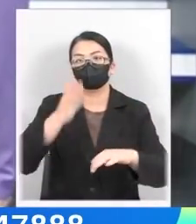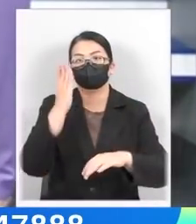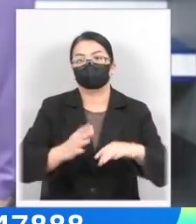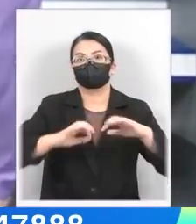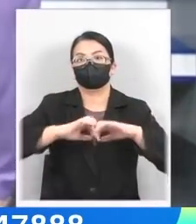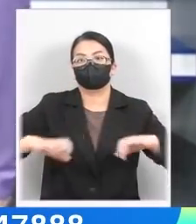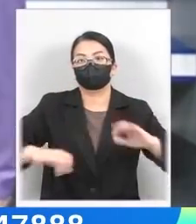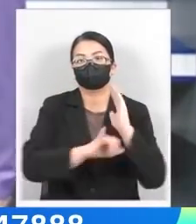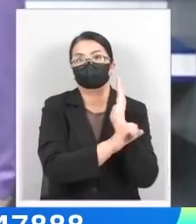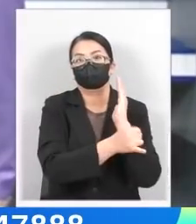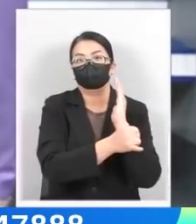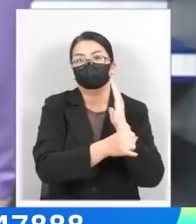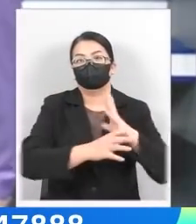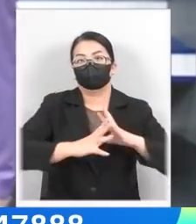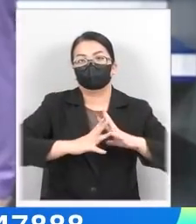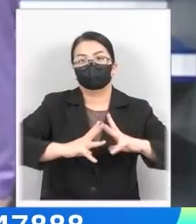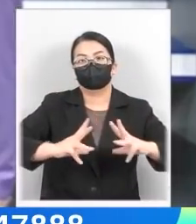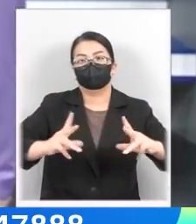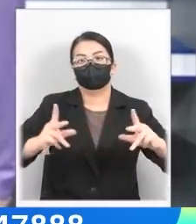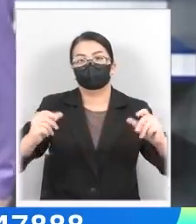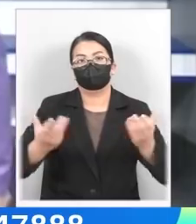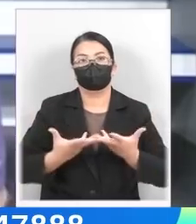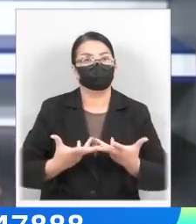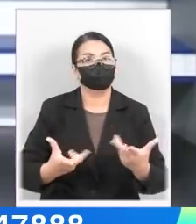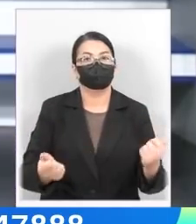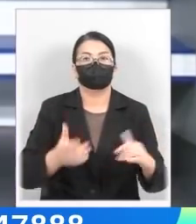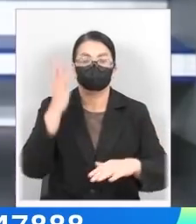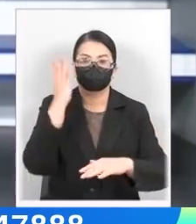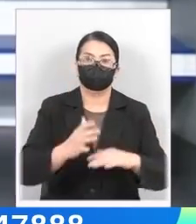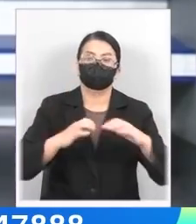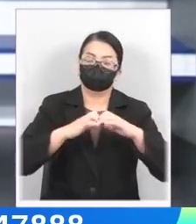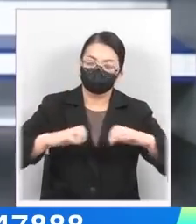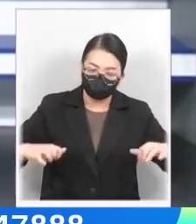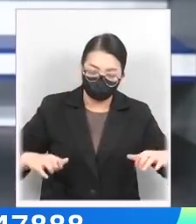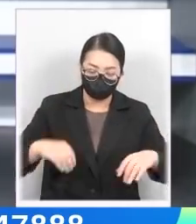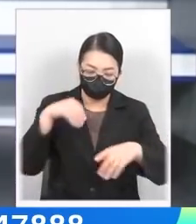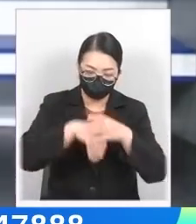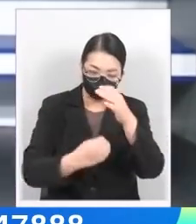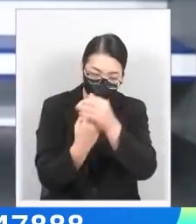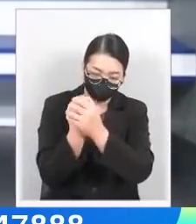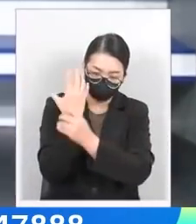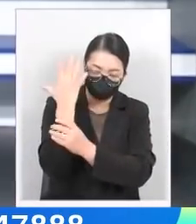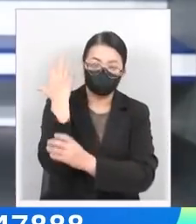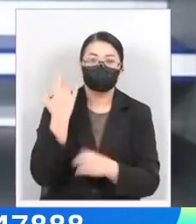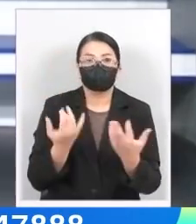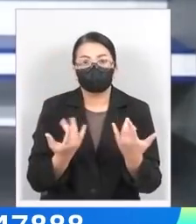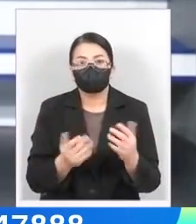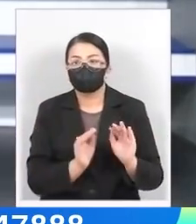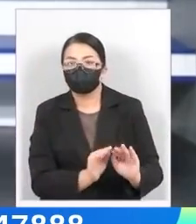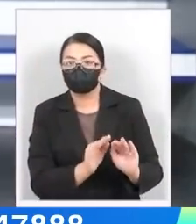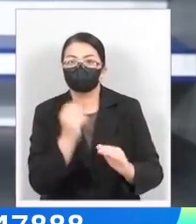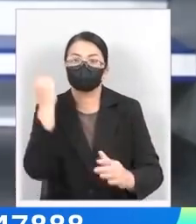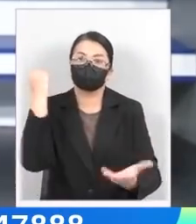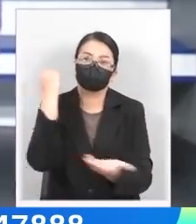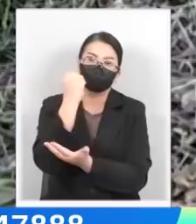ทน์น้ำตาจะไหลดูสภาพสิครับนี่ทุเรียนหมอนทองโอ้ทั้งเสียหายหมดเลยกิ่งก่ง